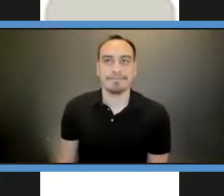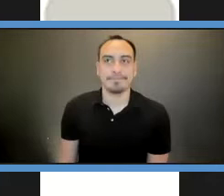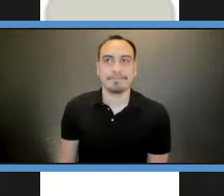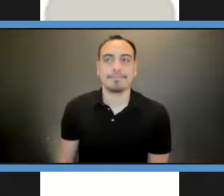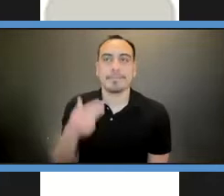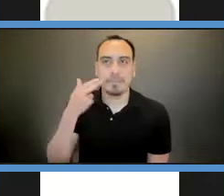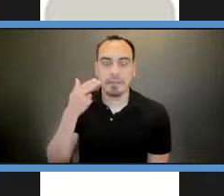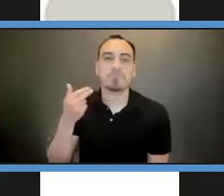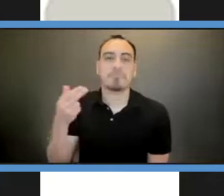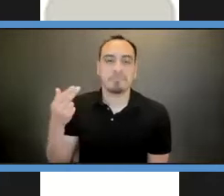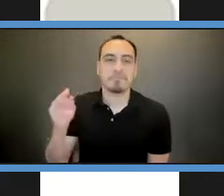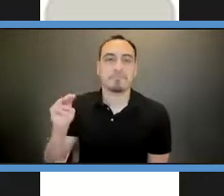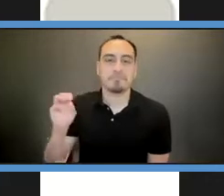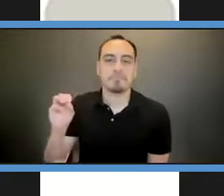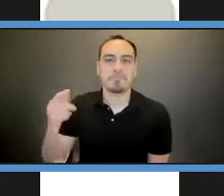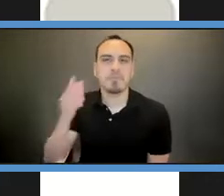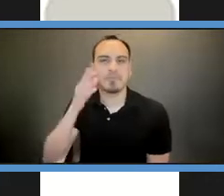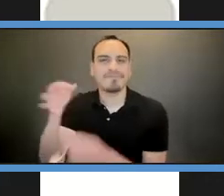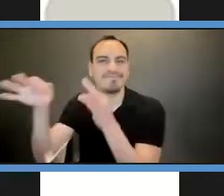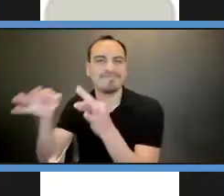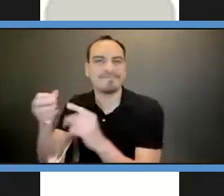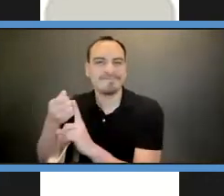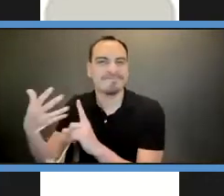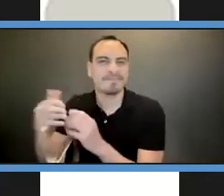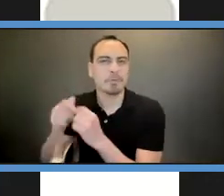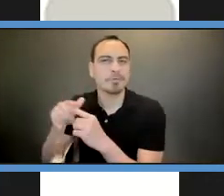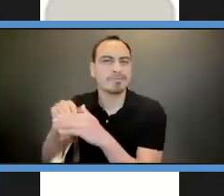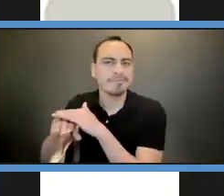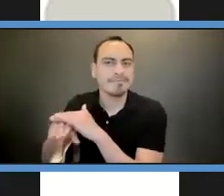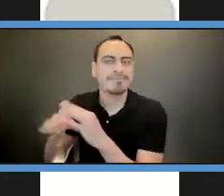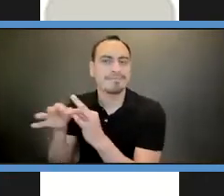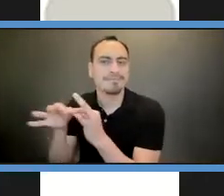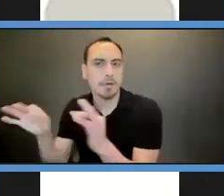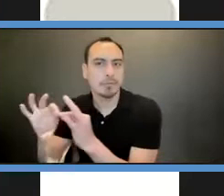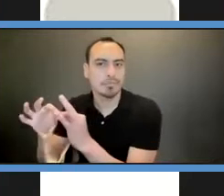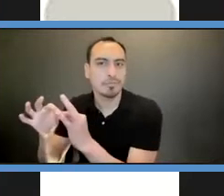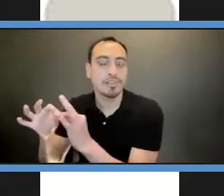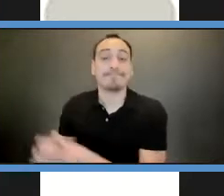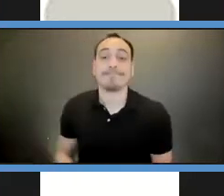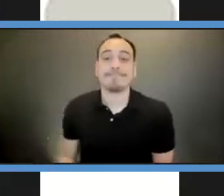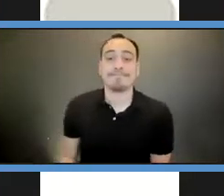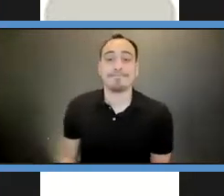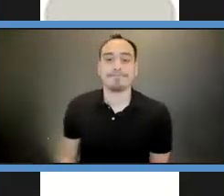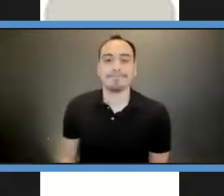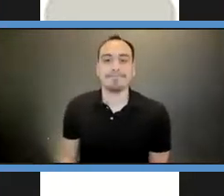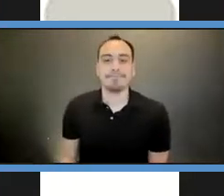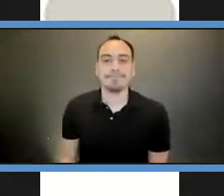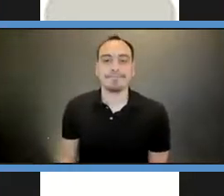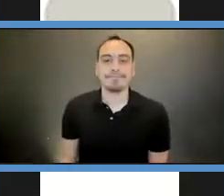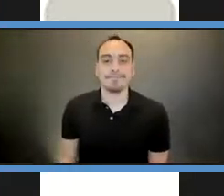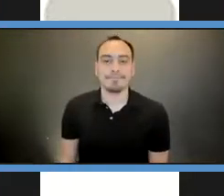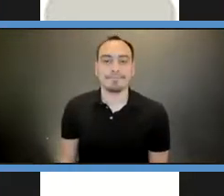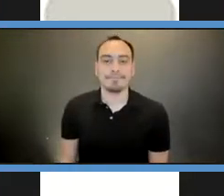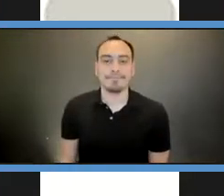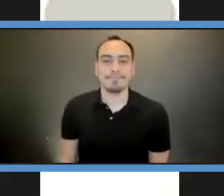chôm họ nó bé trong xe khởiวันนี้ก็ตลอดcòn bé do hai tiaวันđây bé pin nó nên mua lúa đã chỉ nên sẽ nó là